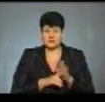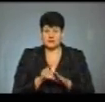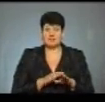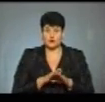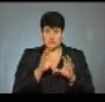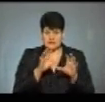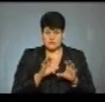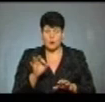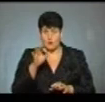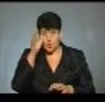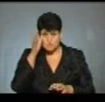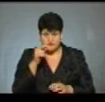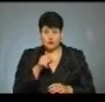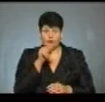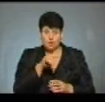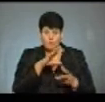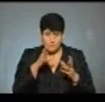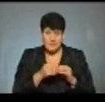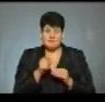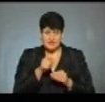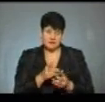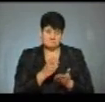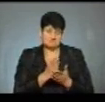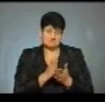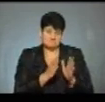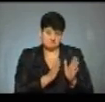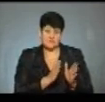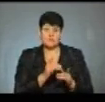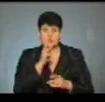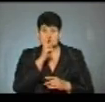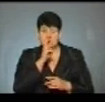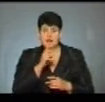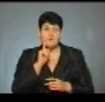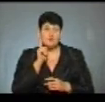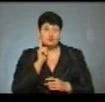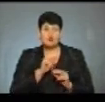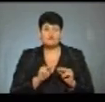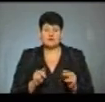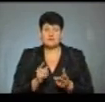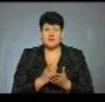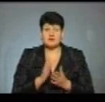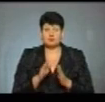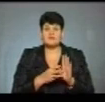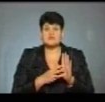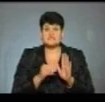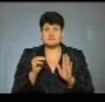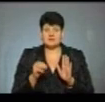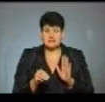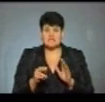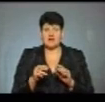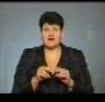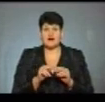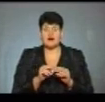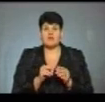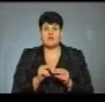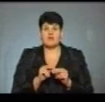виконувати закон про освіту в тому об'ємі, в якому він мав би бути, то зарплата молодого вчителя мала би становити 8 000. А вчителя зі